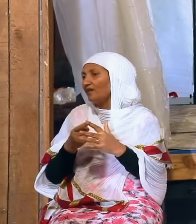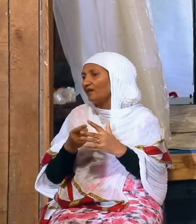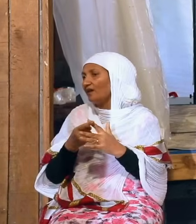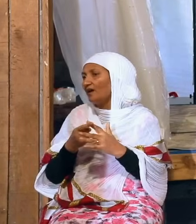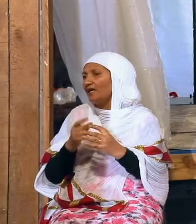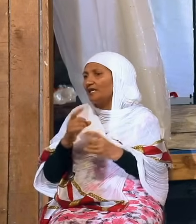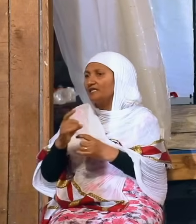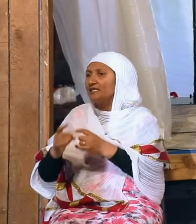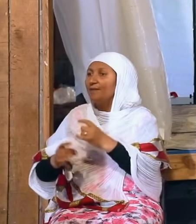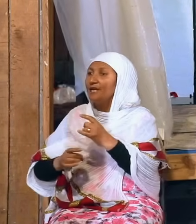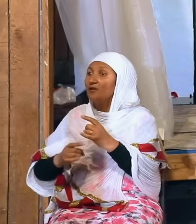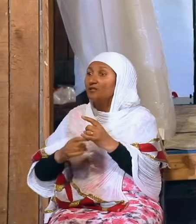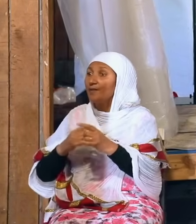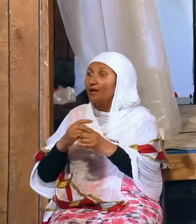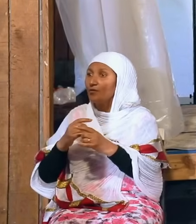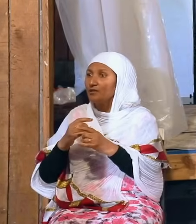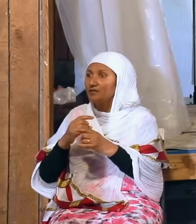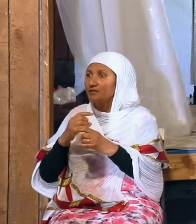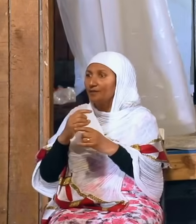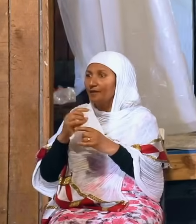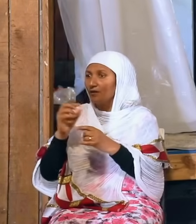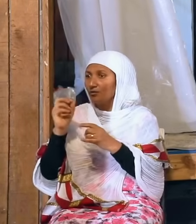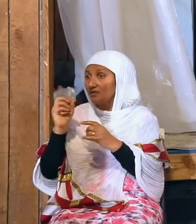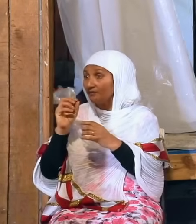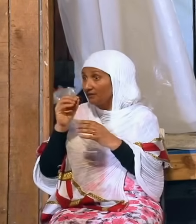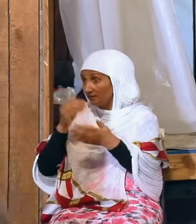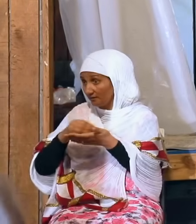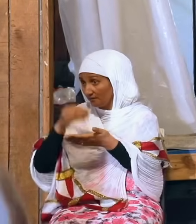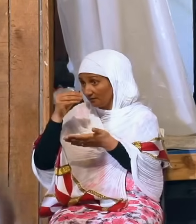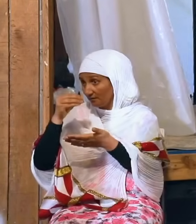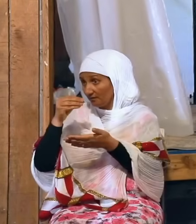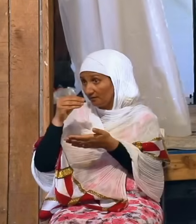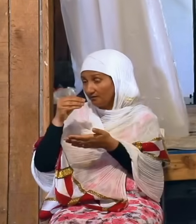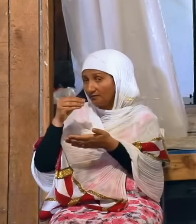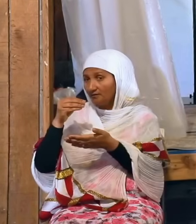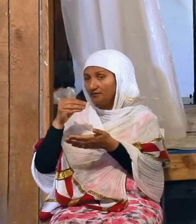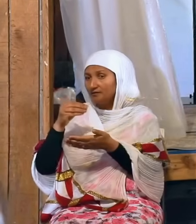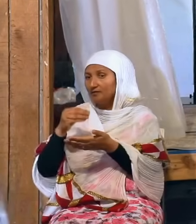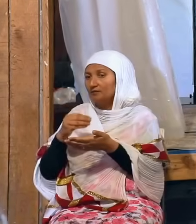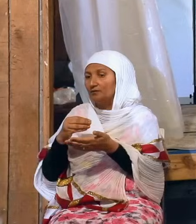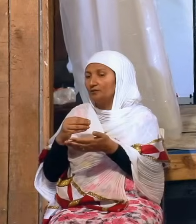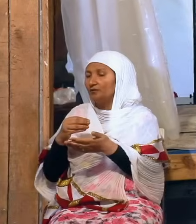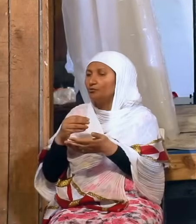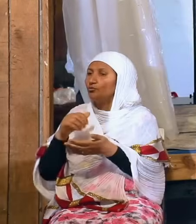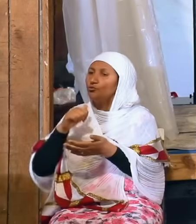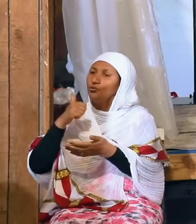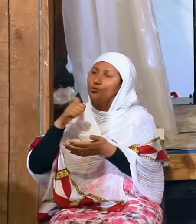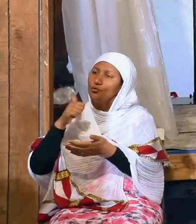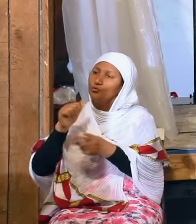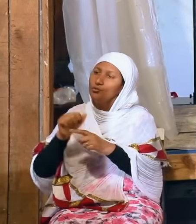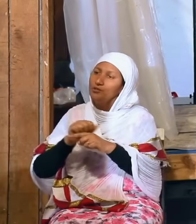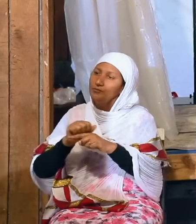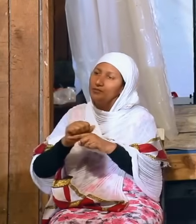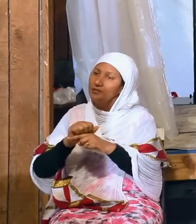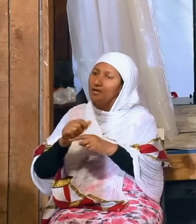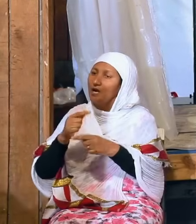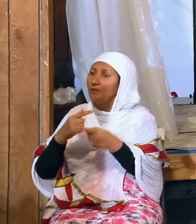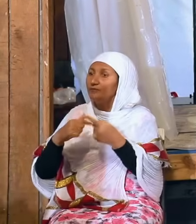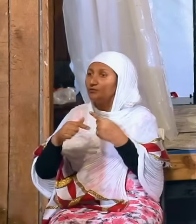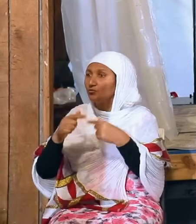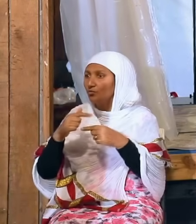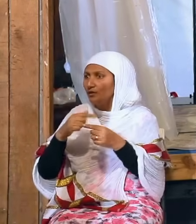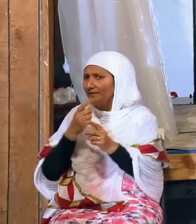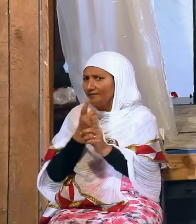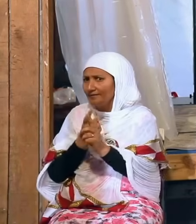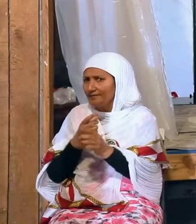ለዘመናዊ ትምህርትና ለዚህ አይነት ሁኔታ ተጋላጭነታችንም ዘገምተኛ ነው ማለት ኋለኛ ነው። ግን የሌሎቹ ልምድ አምጥቶ